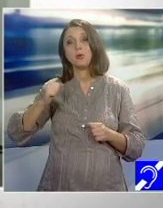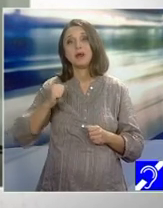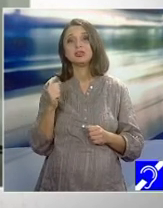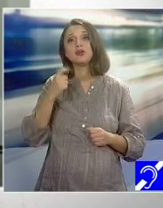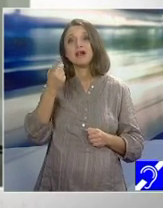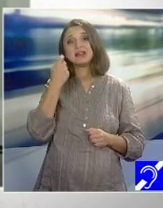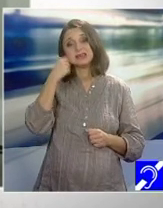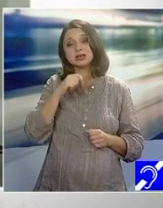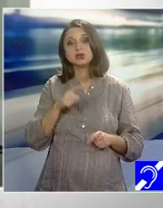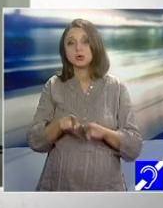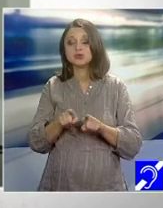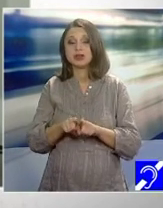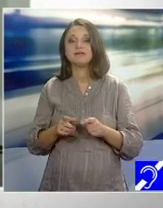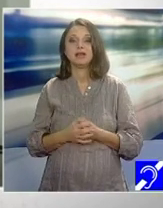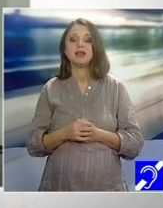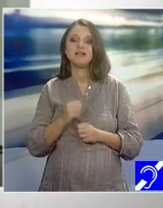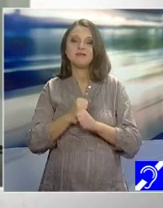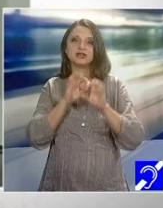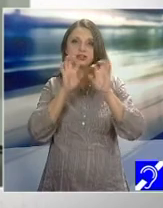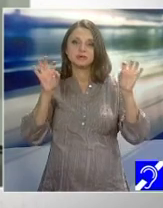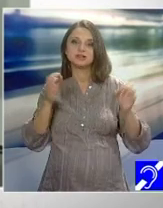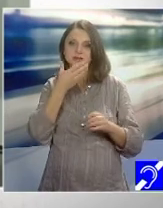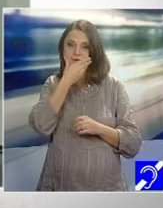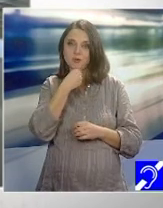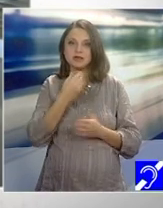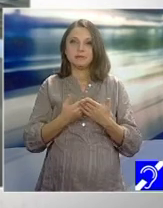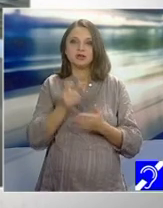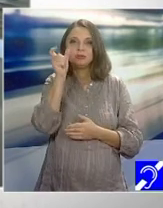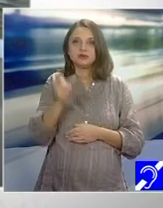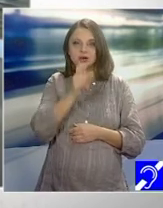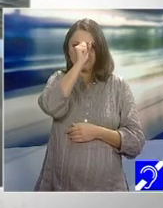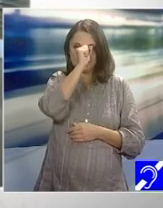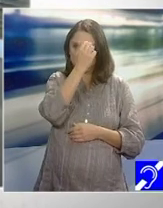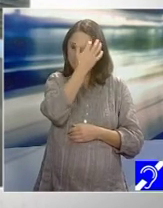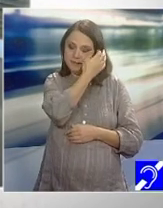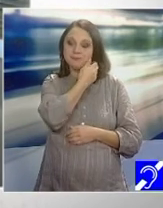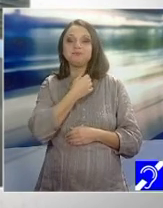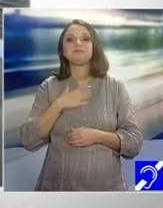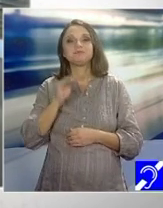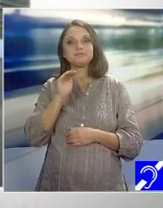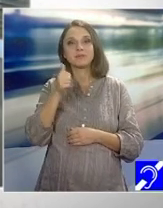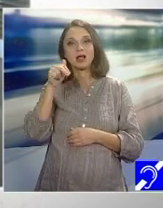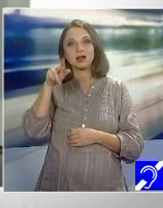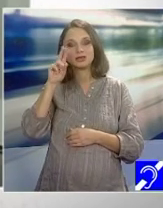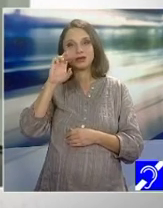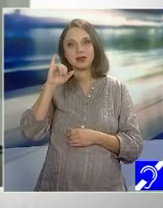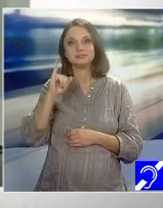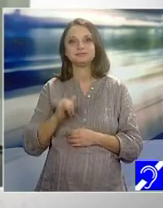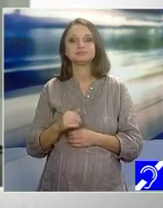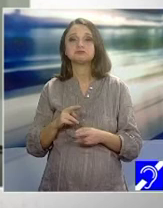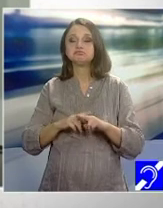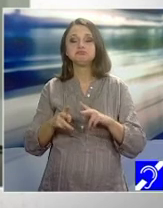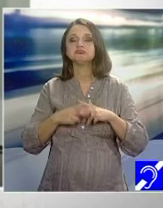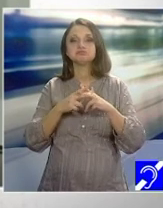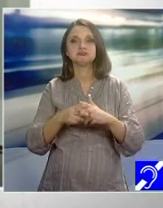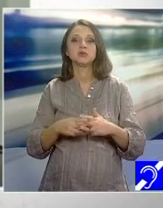pentru persoanele nevăzătoare, expoziții foarte frumoase. Vreau să-l întreb acum pe Andrei, cum te ajută un astfel de instrument,